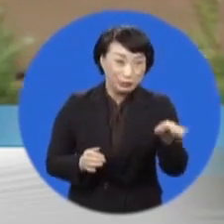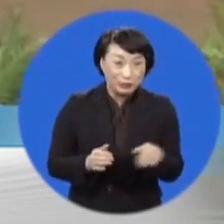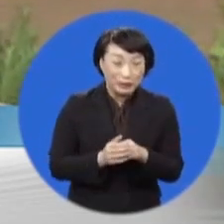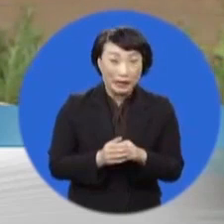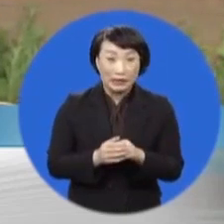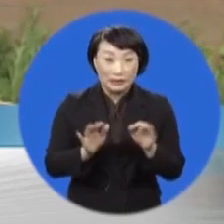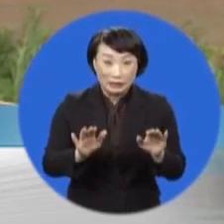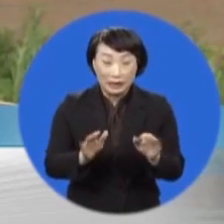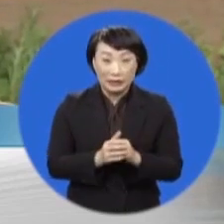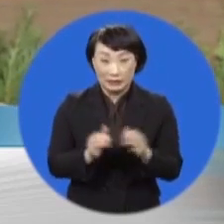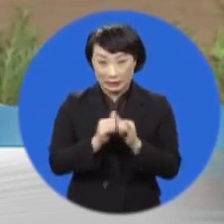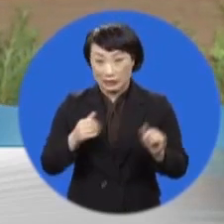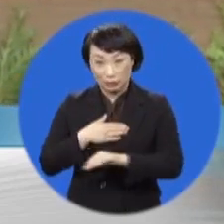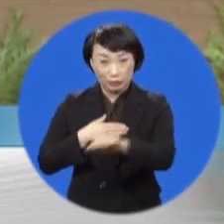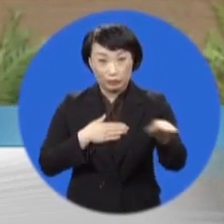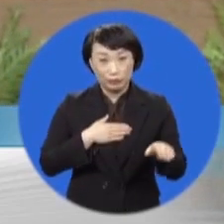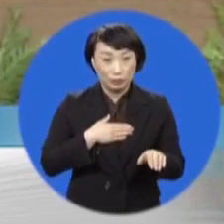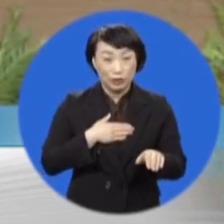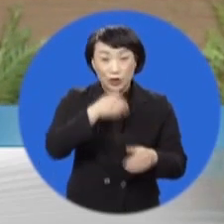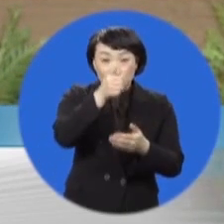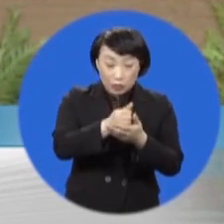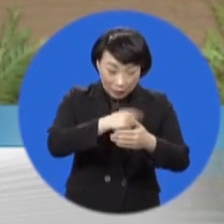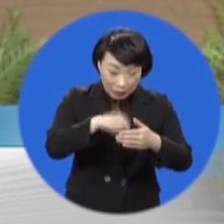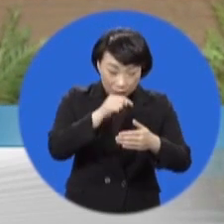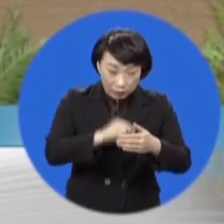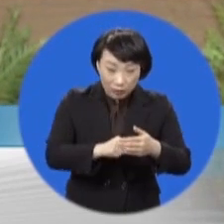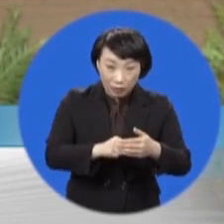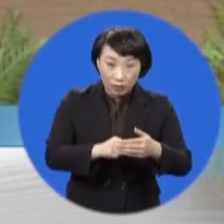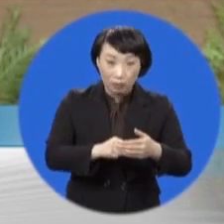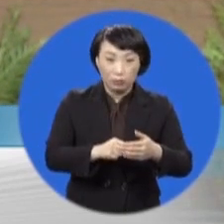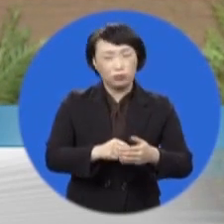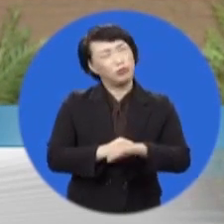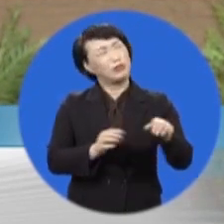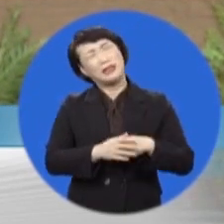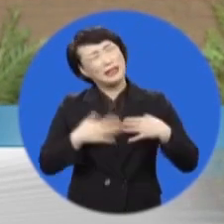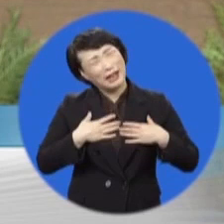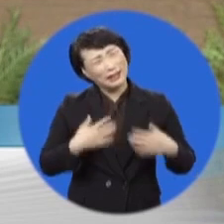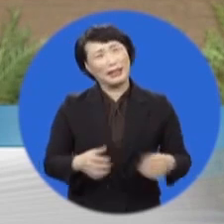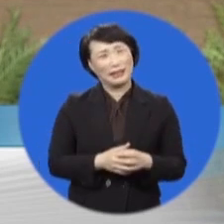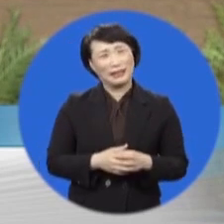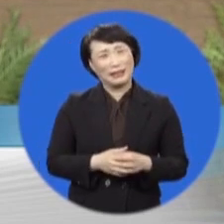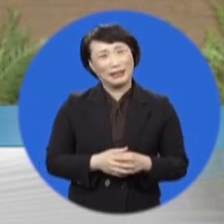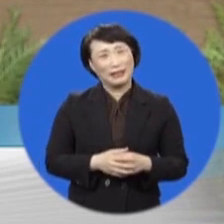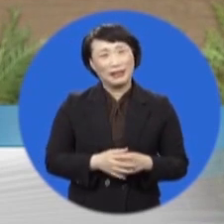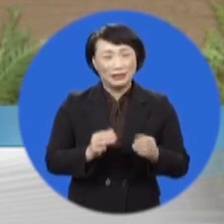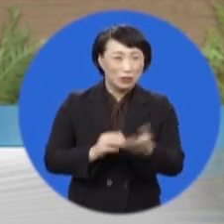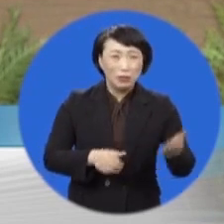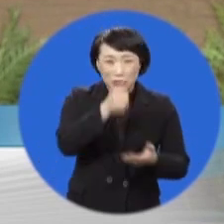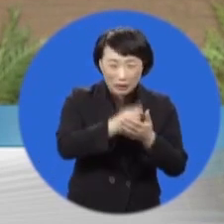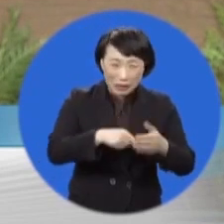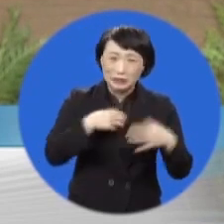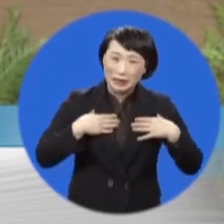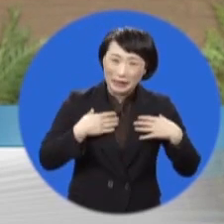땅에서 인간은 죄 아내 소 오리 만화 이 연약한 야 최 안에서 프랜